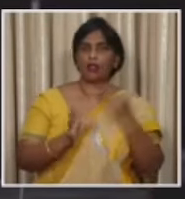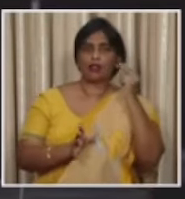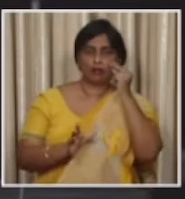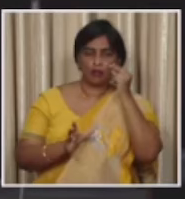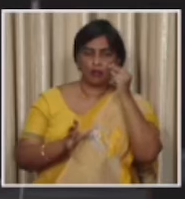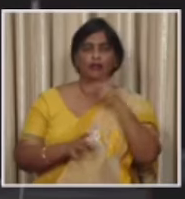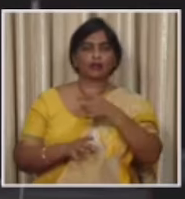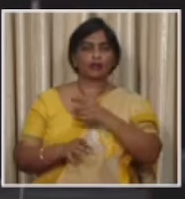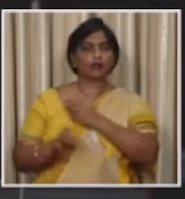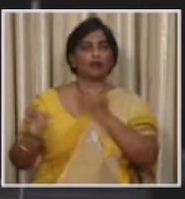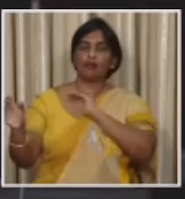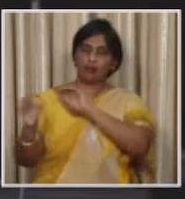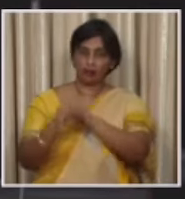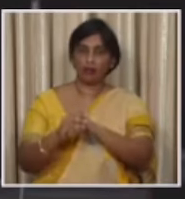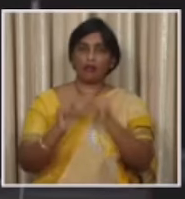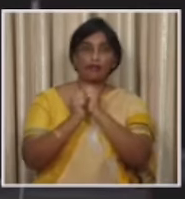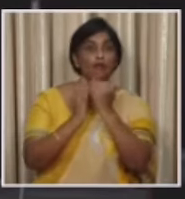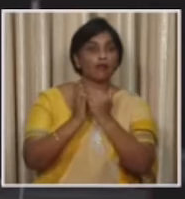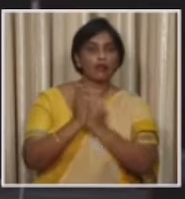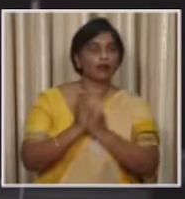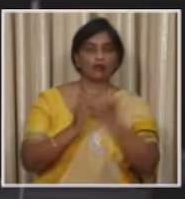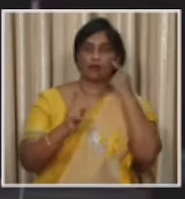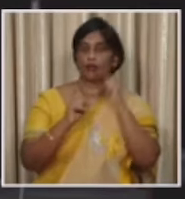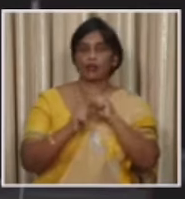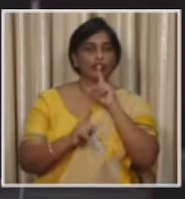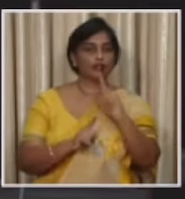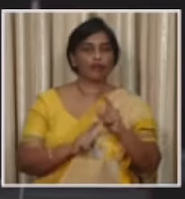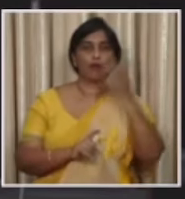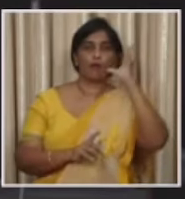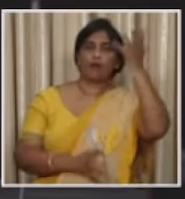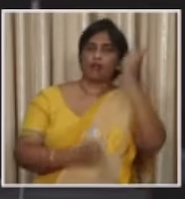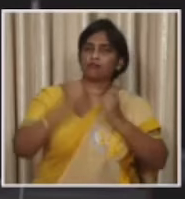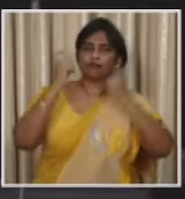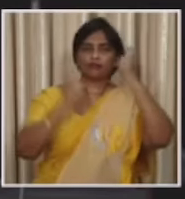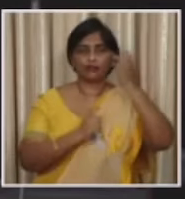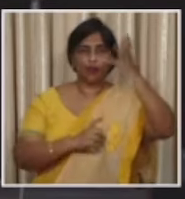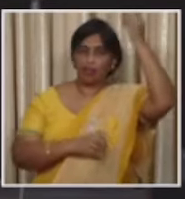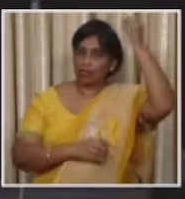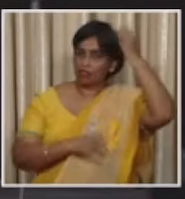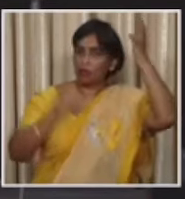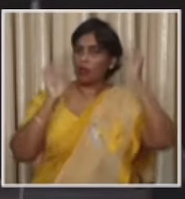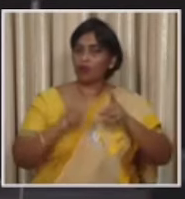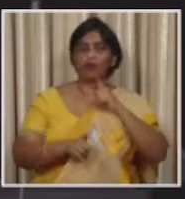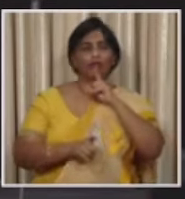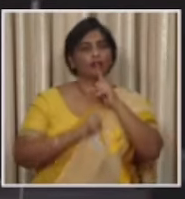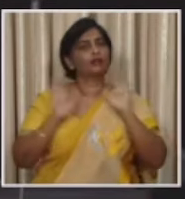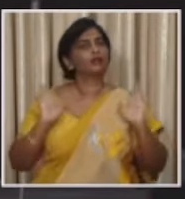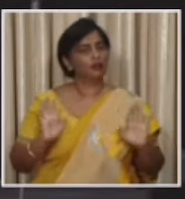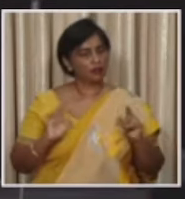කුමාර දිසානායක මැතිතුමා ආවට වැඩපිළිවෙලක් ගැන කතා කරේ නැහැ. එතුමා පොල්ගෙඩි කඩන විදිය, පොල්ගෙඩි ඔළුවට වැටෙන්නේ නැතුව කඩන විදිය ගැන කතා